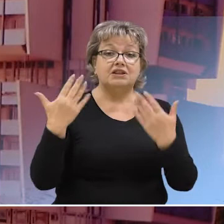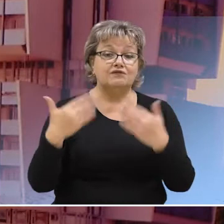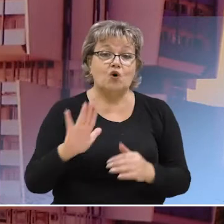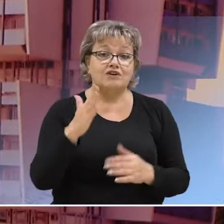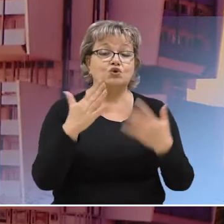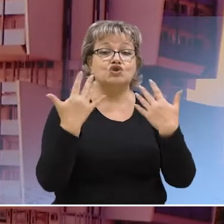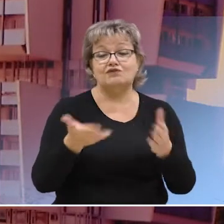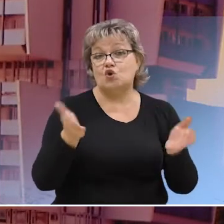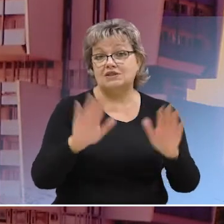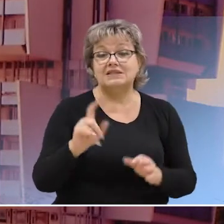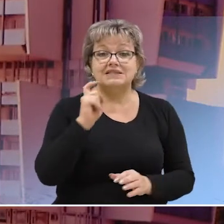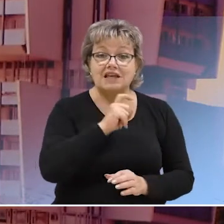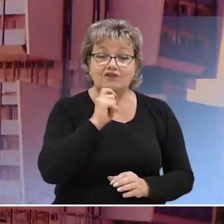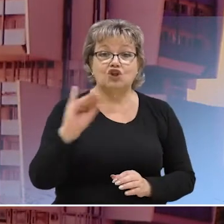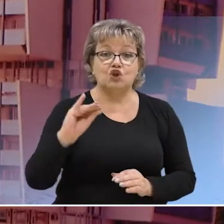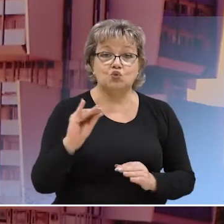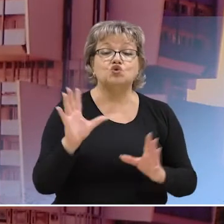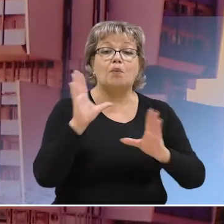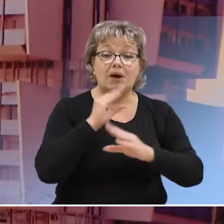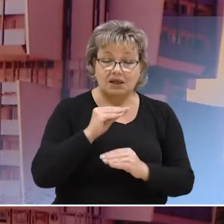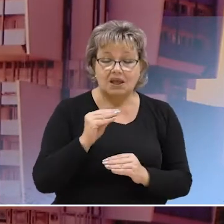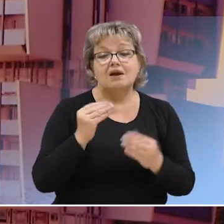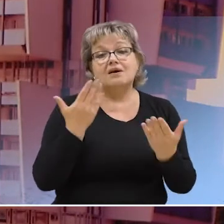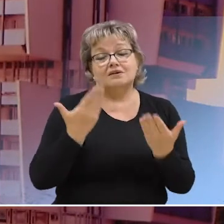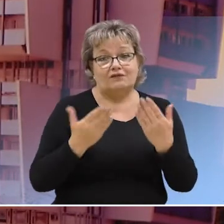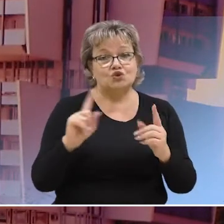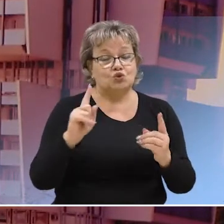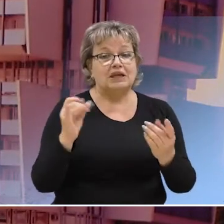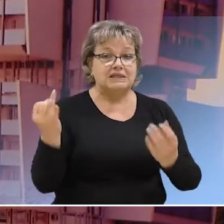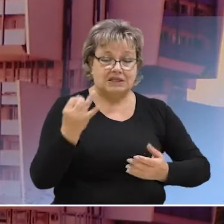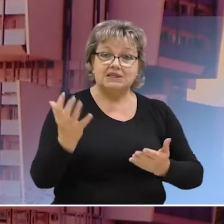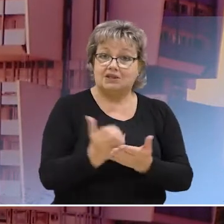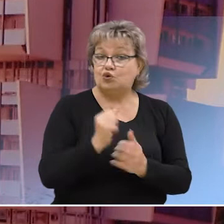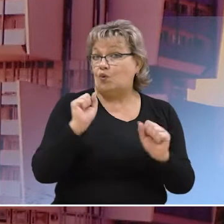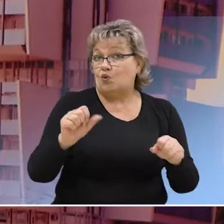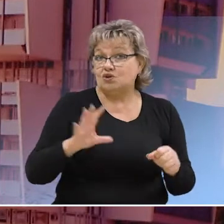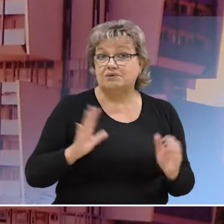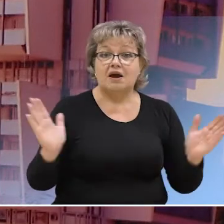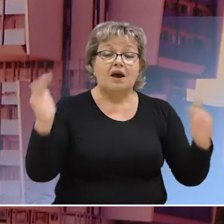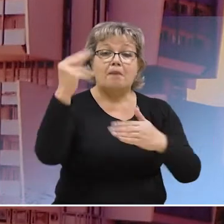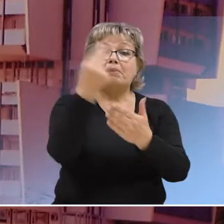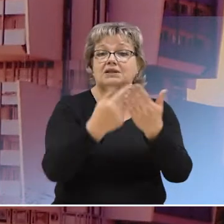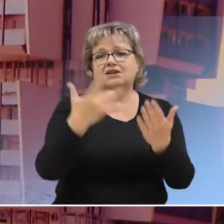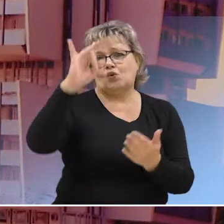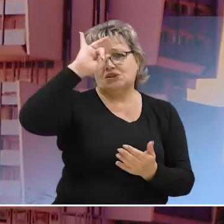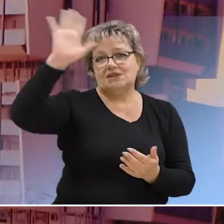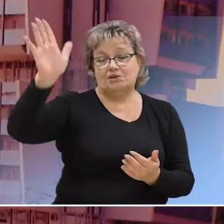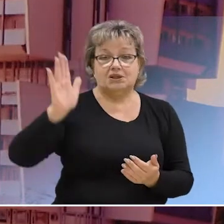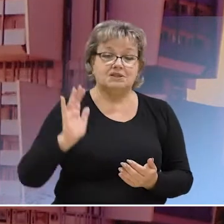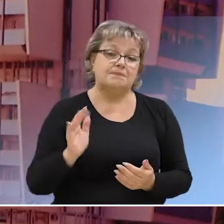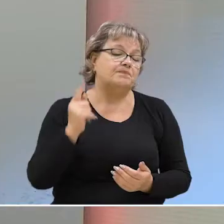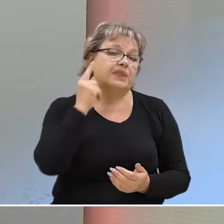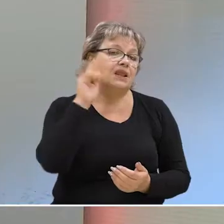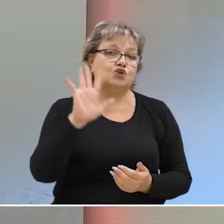все, восточное все, осталось северную и южную вершины покорить, и тогда, возможно, тоже что-нибудь интересное найду, может быть, даже портрет какой-нибудь знаменитости.